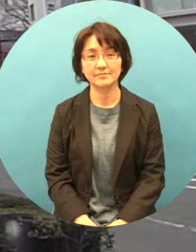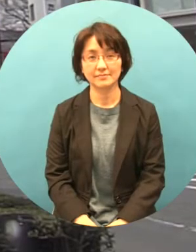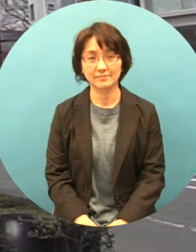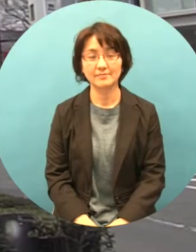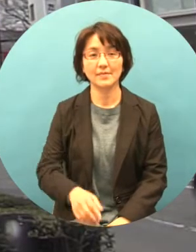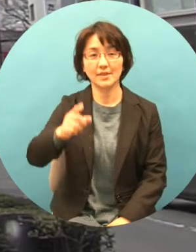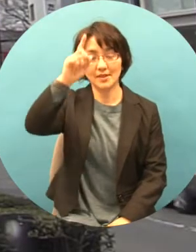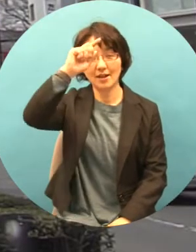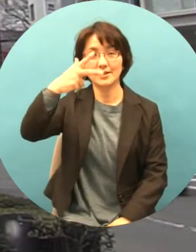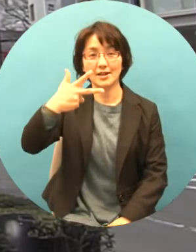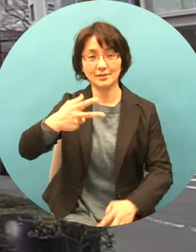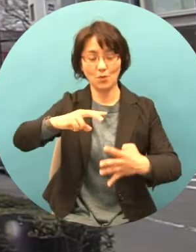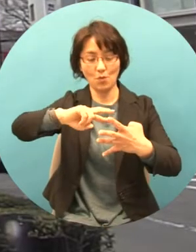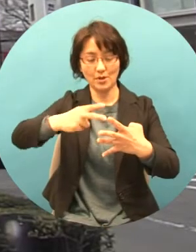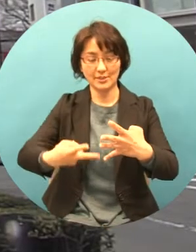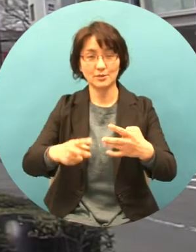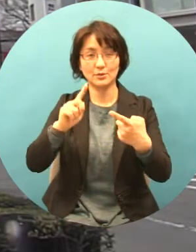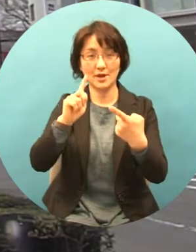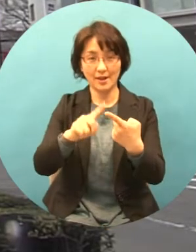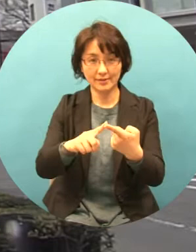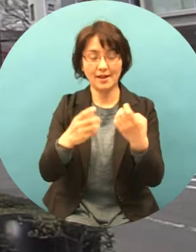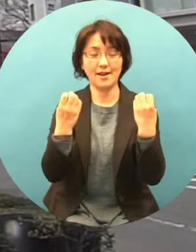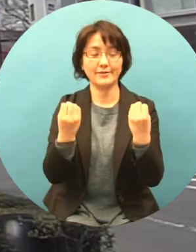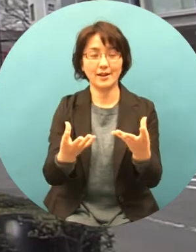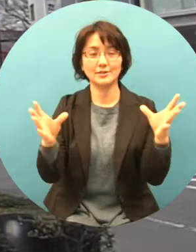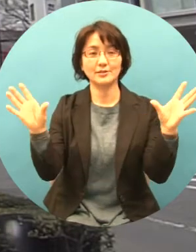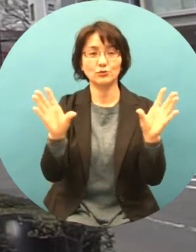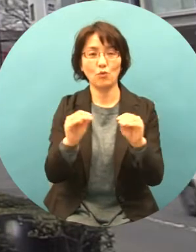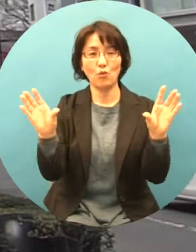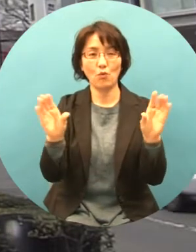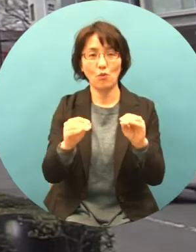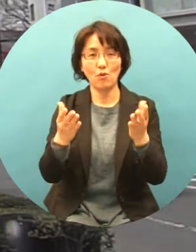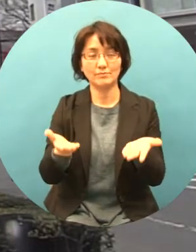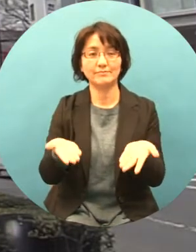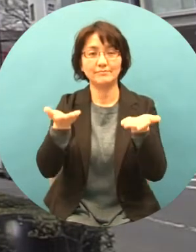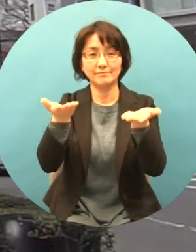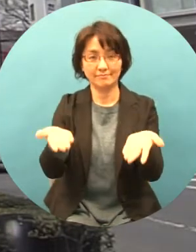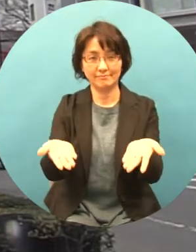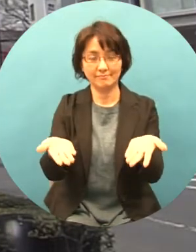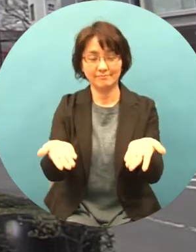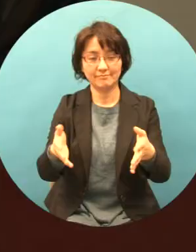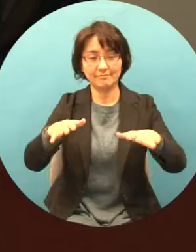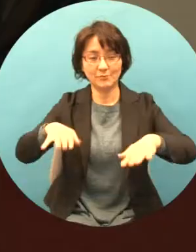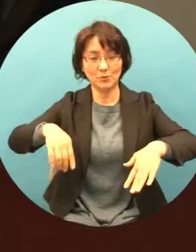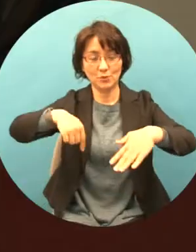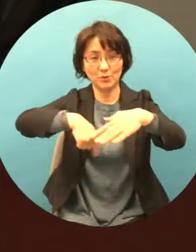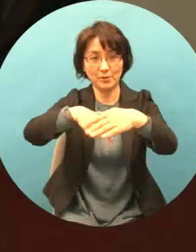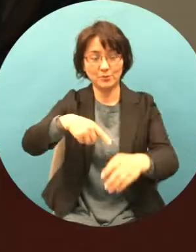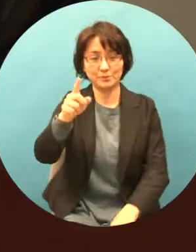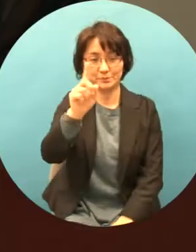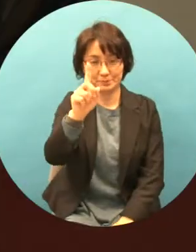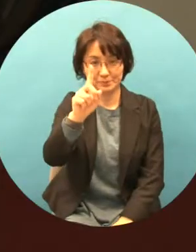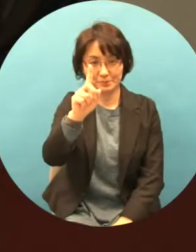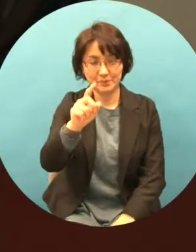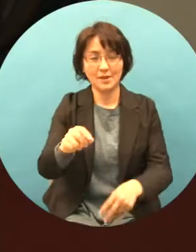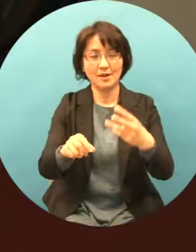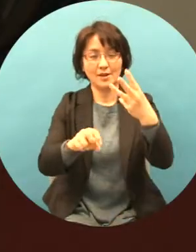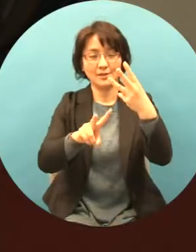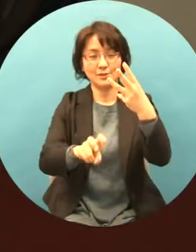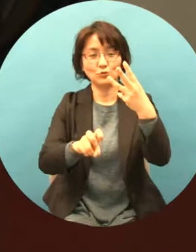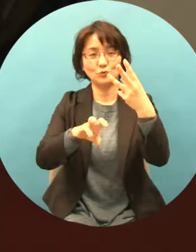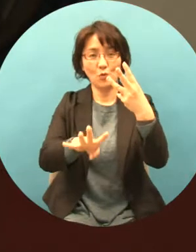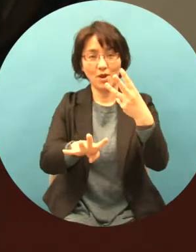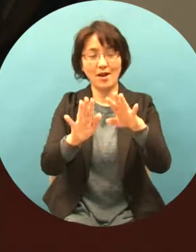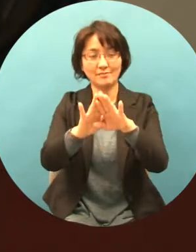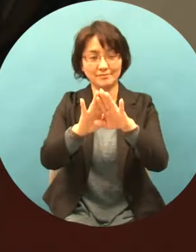毎回高崎市の旬の話題をお送りする高崎もぎたて情報。今回は3月